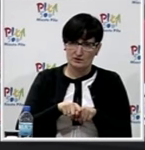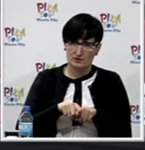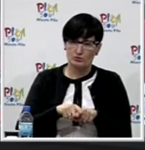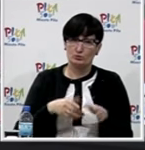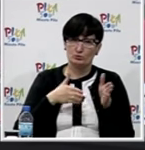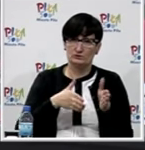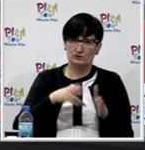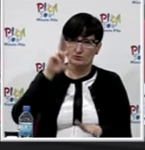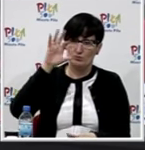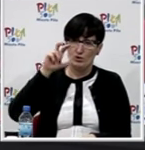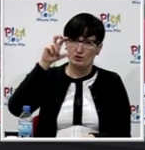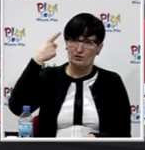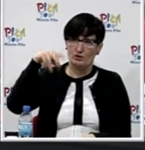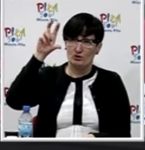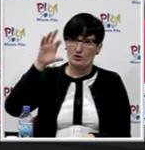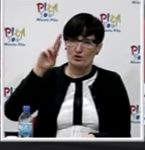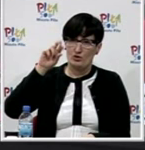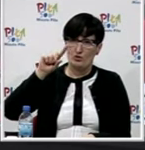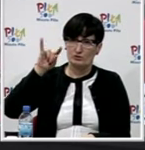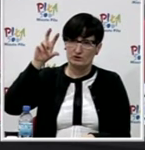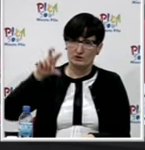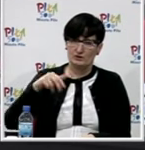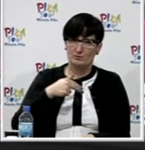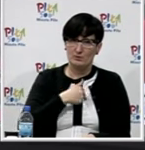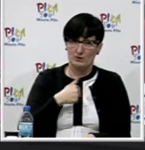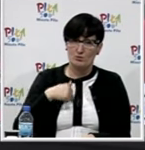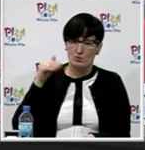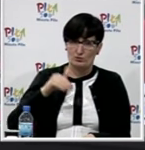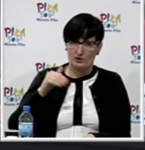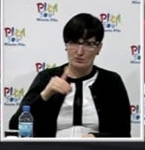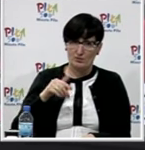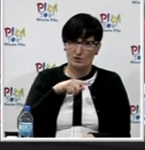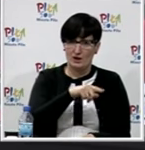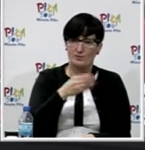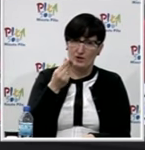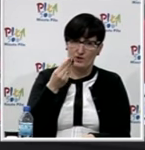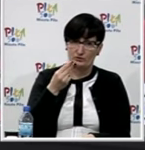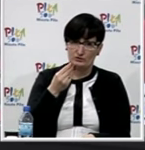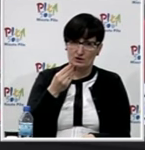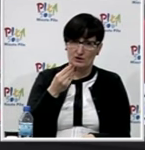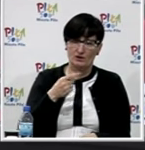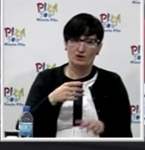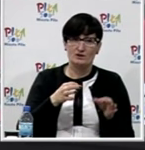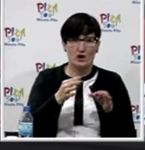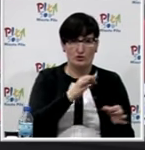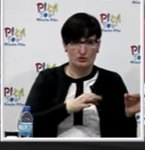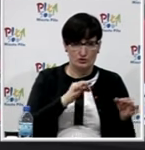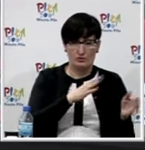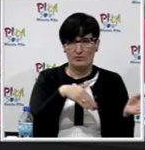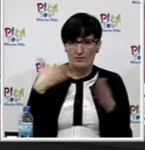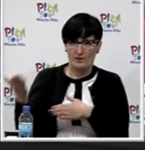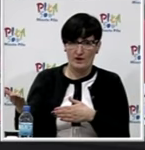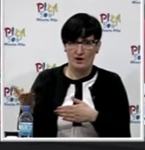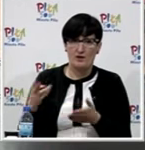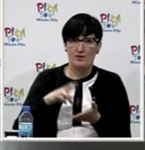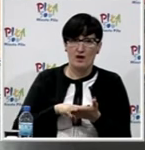W związku z tym my możemy te pieniądze, które w ramach przetargu w tej chwili zaoszczędzone, przekazać na realizację właśnie